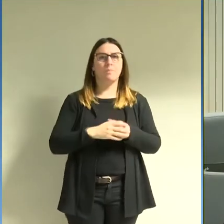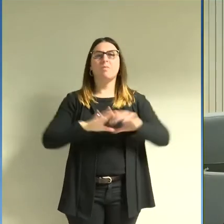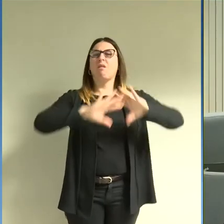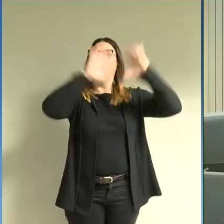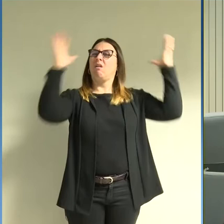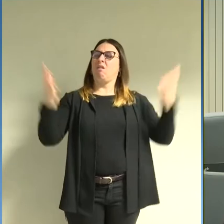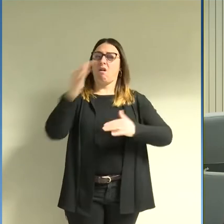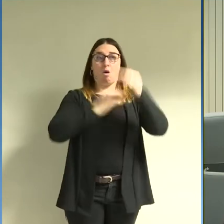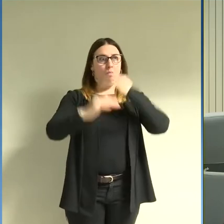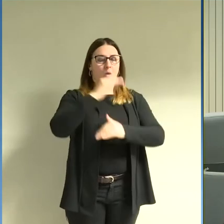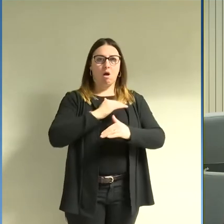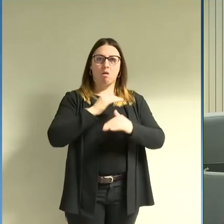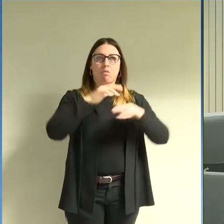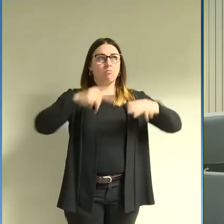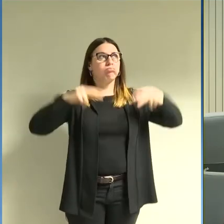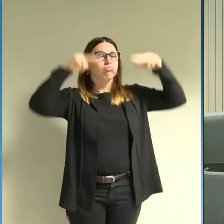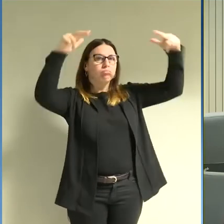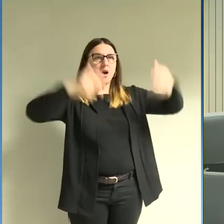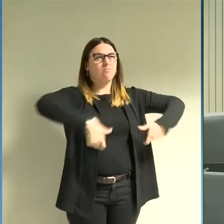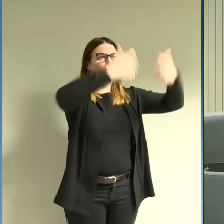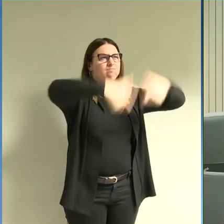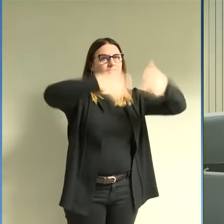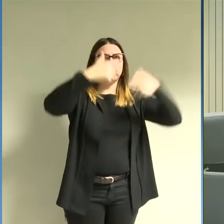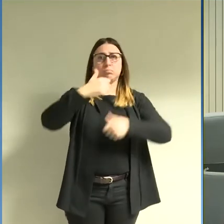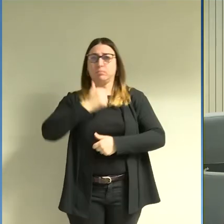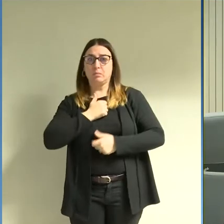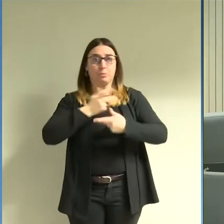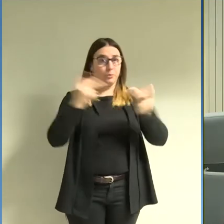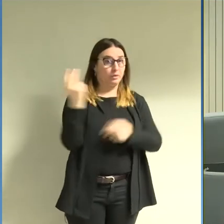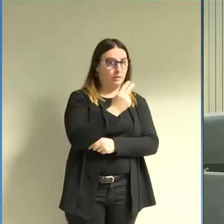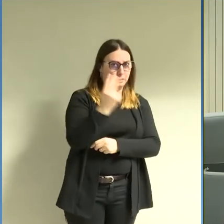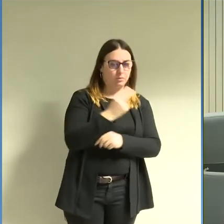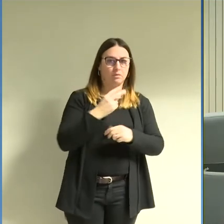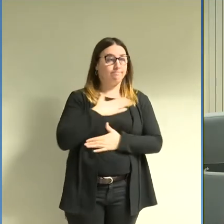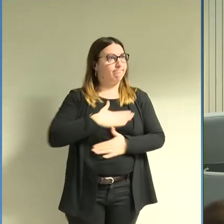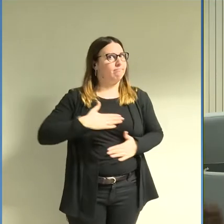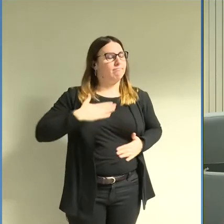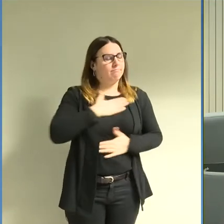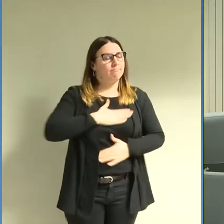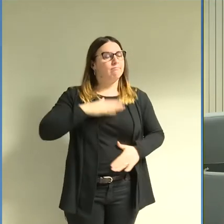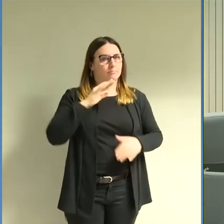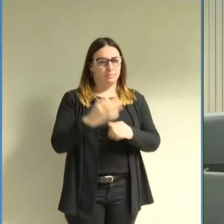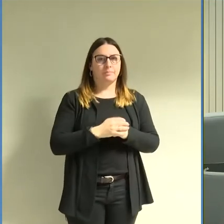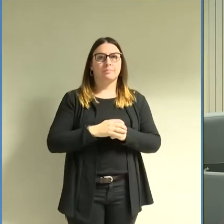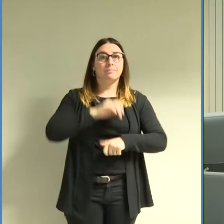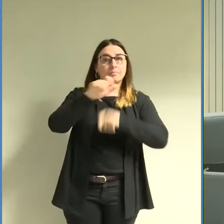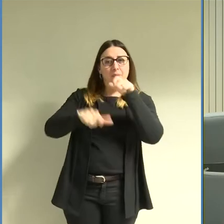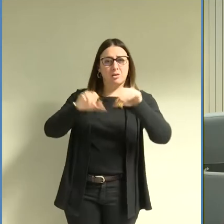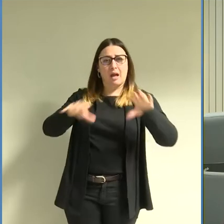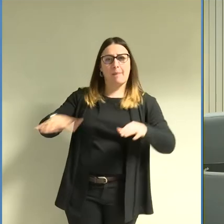de réhabilitation des logements du parc public et privé et nous nous réjouissons pour tous les habitants de la